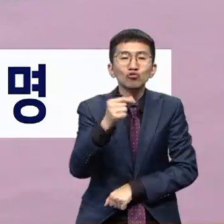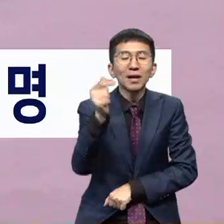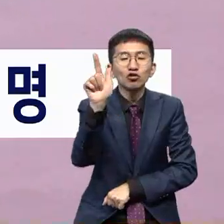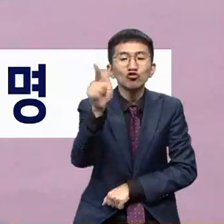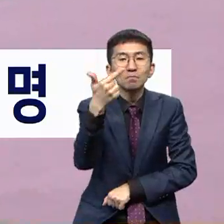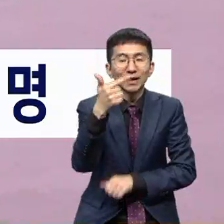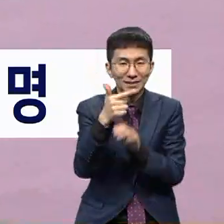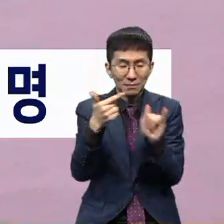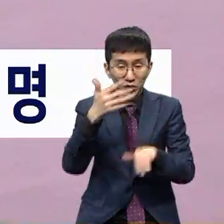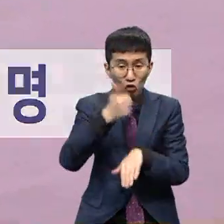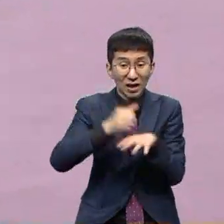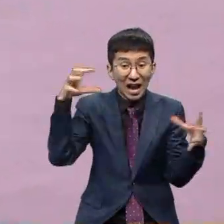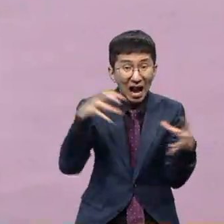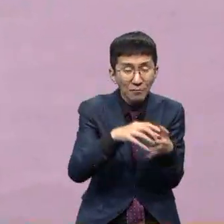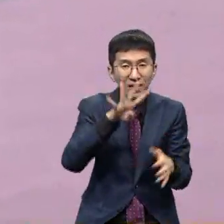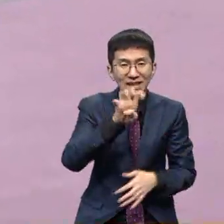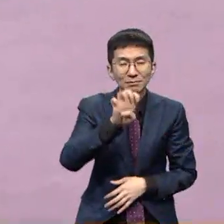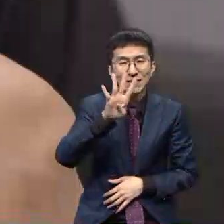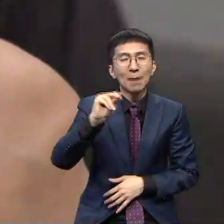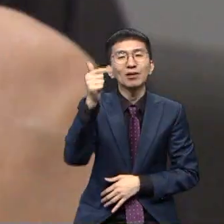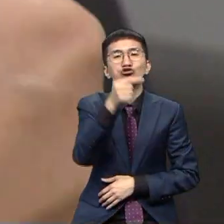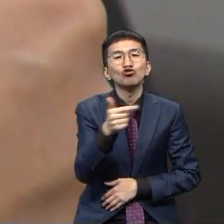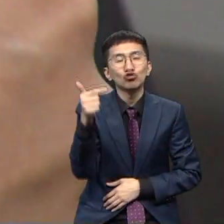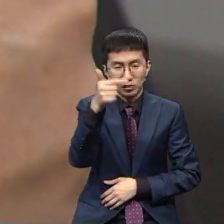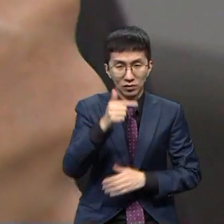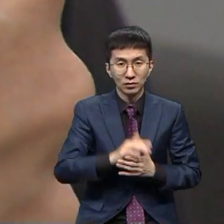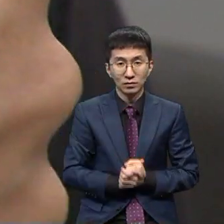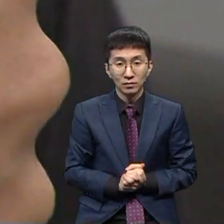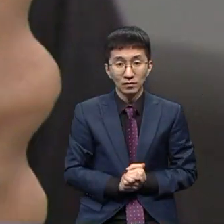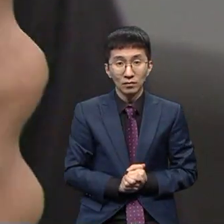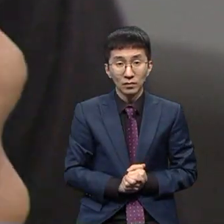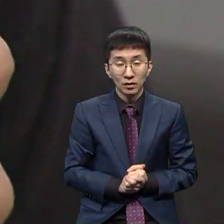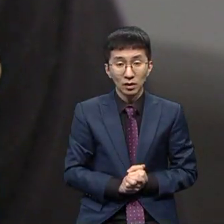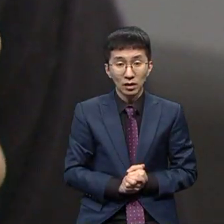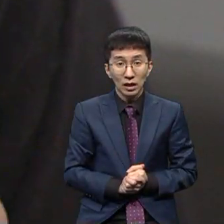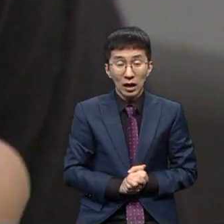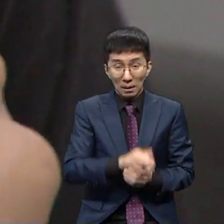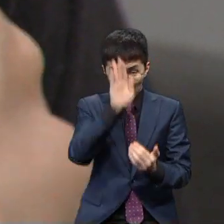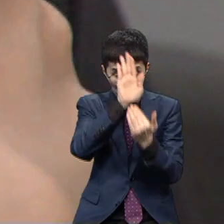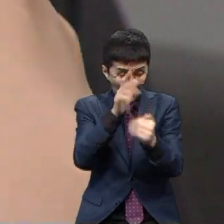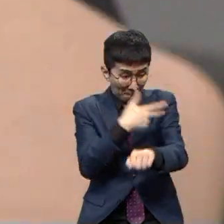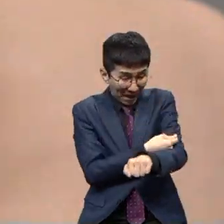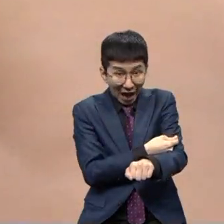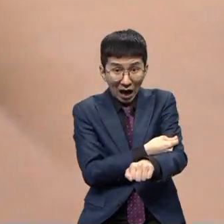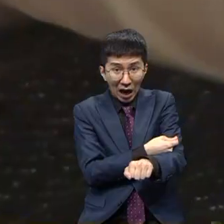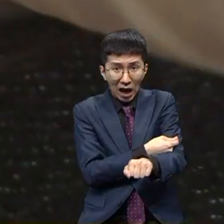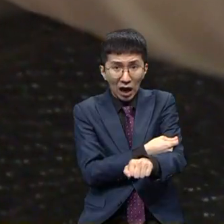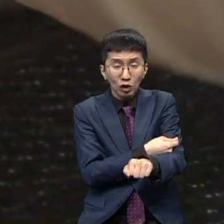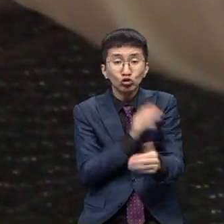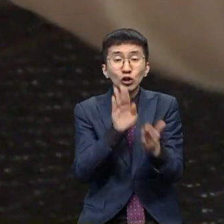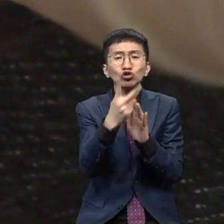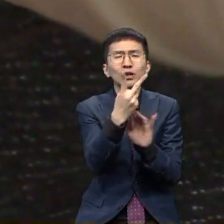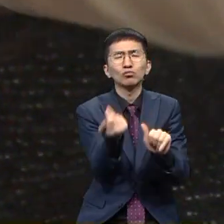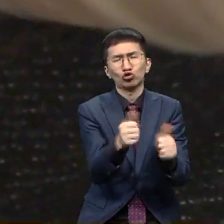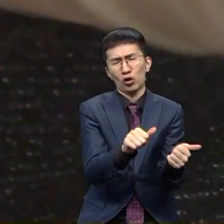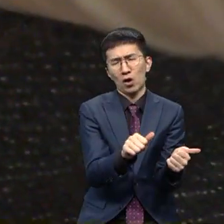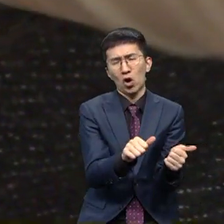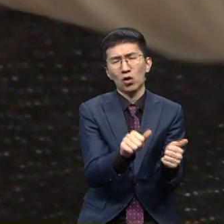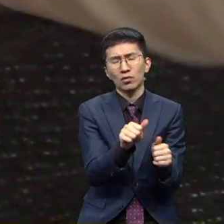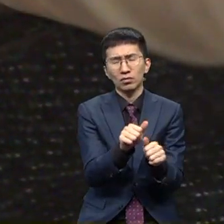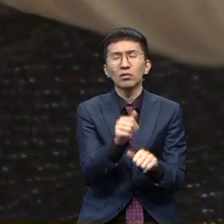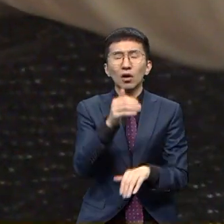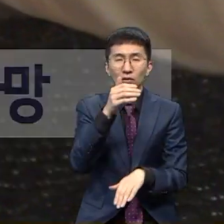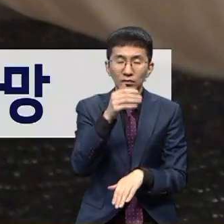명이 됐습니다. 백신 접종 후 사망 신고는 두 건 더 늘어 15건으로 집계됐습니다. 특히 강원도